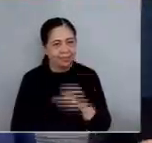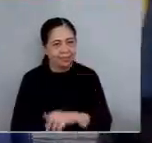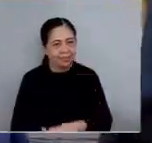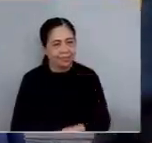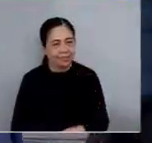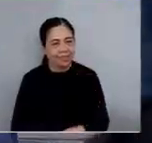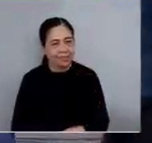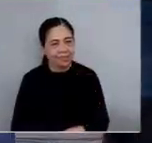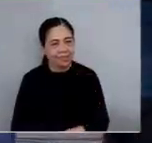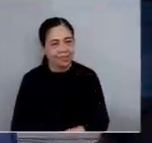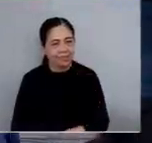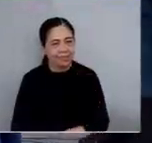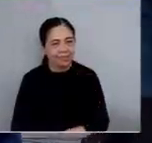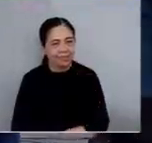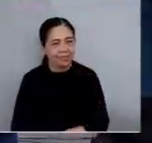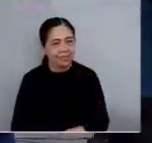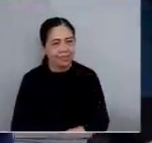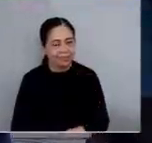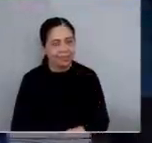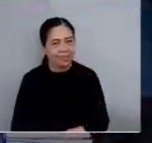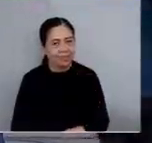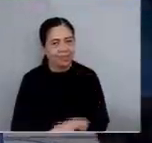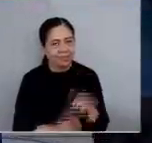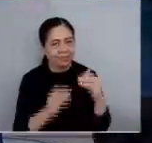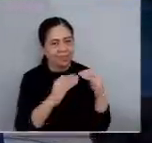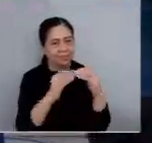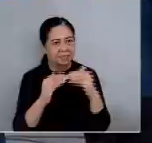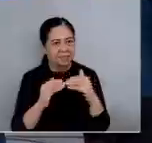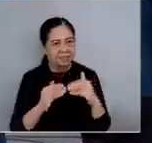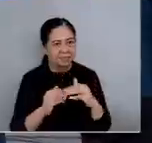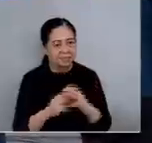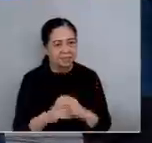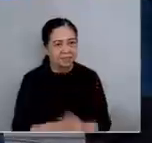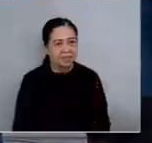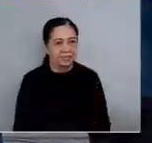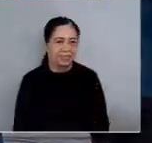Reese. Super big fan of me in the industry.